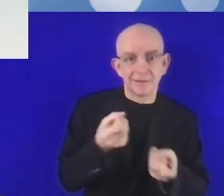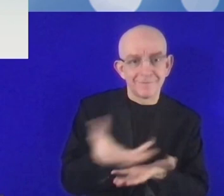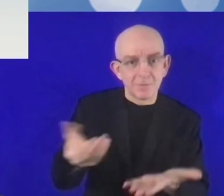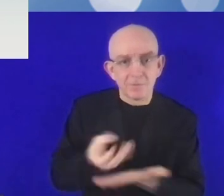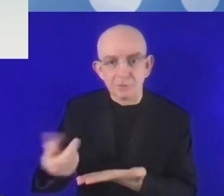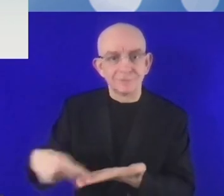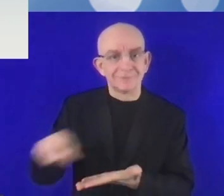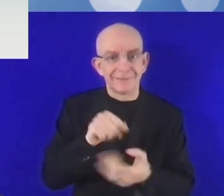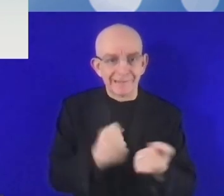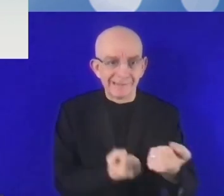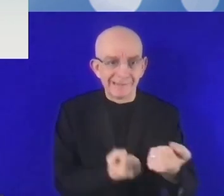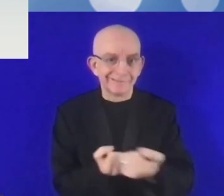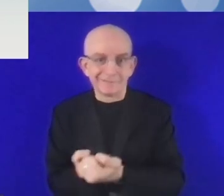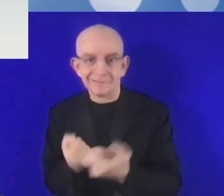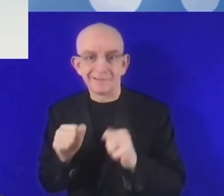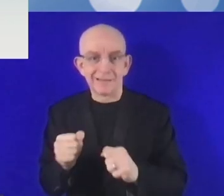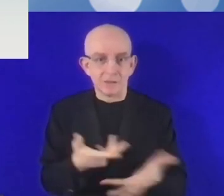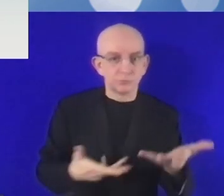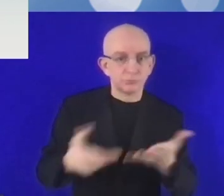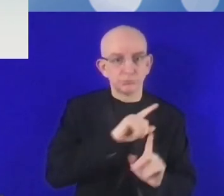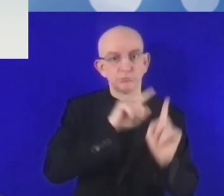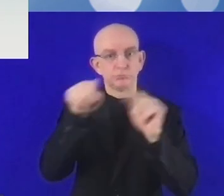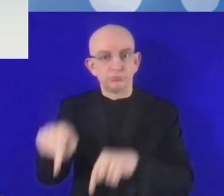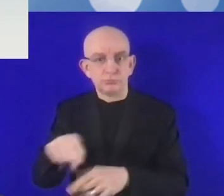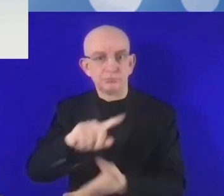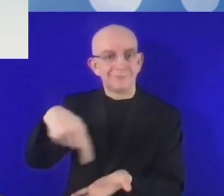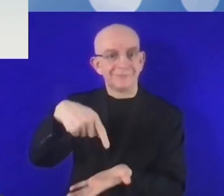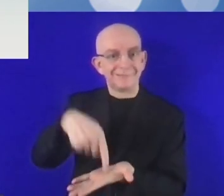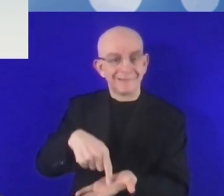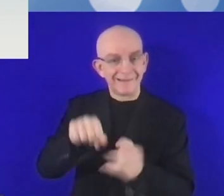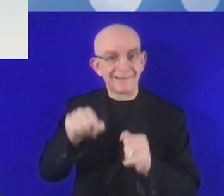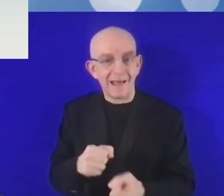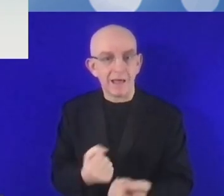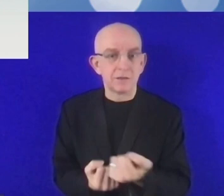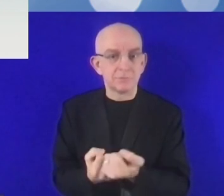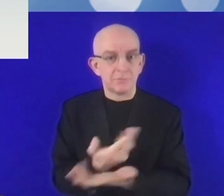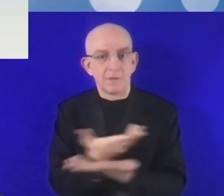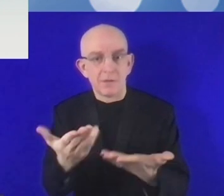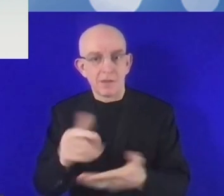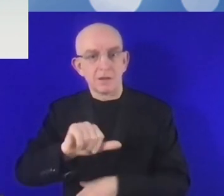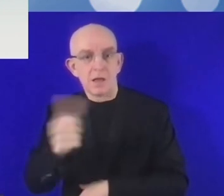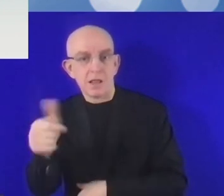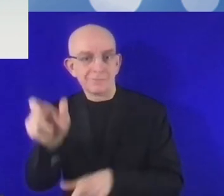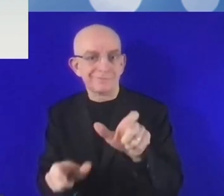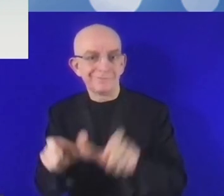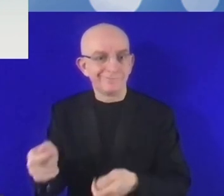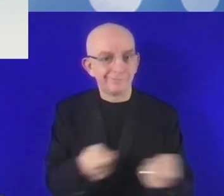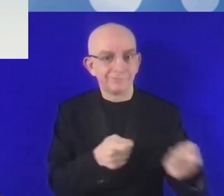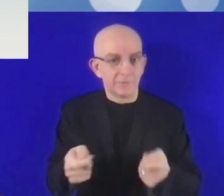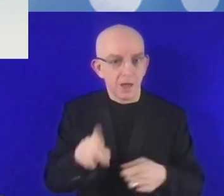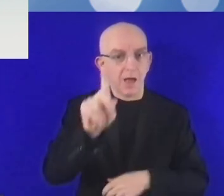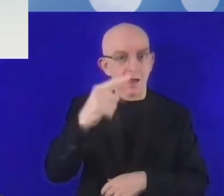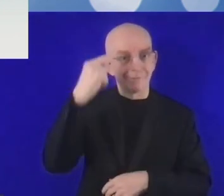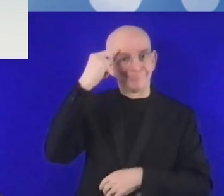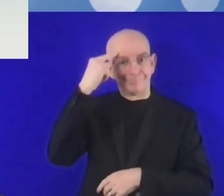发现这些所有的我们组织的公司之间支持，而且